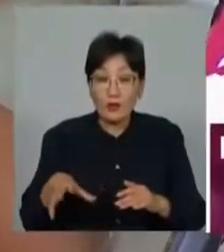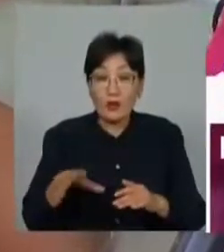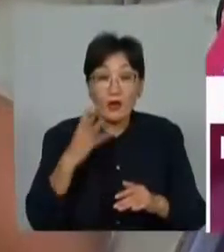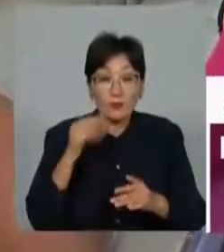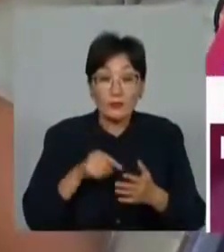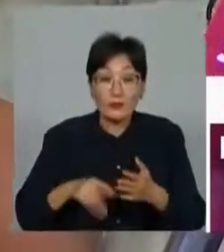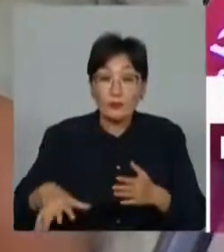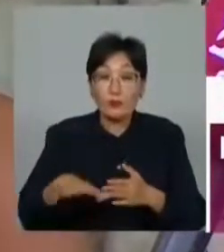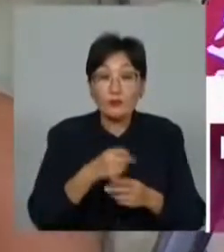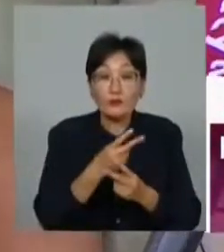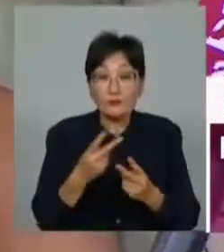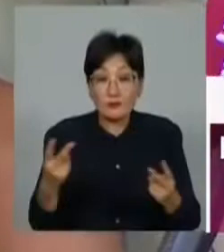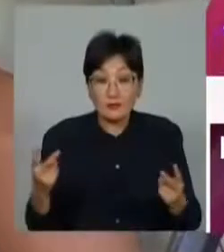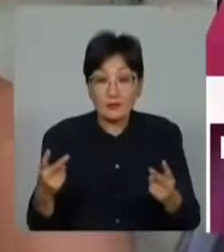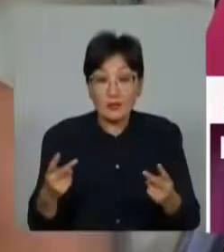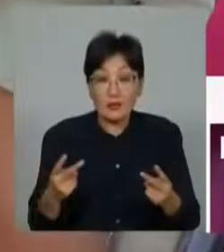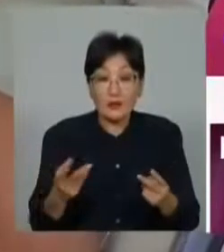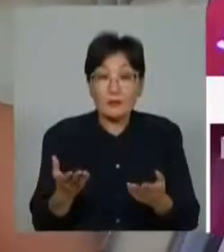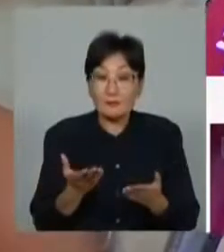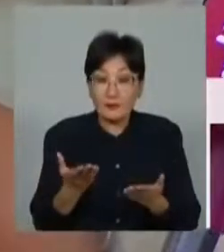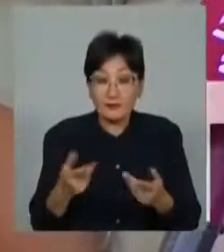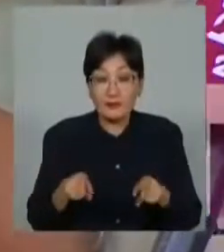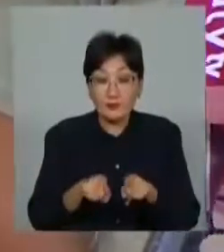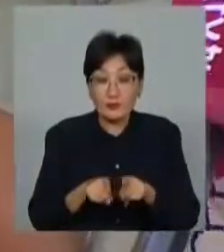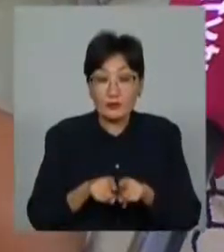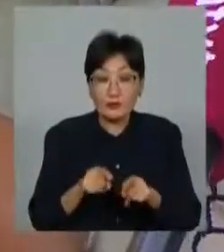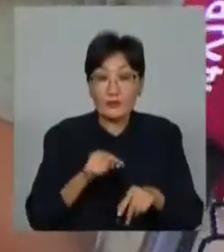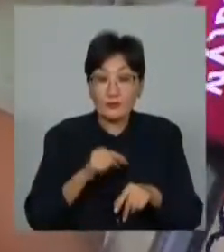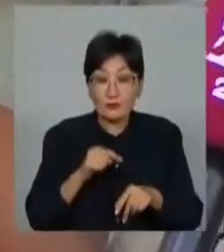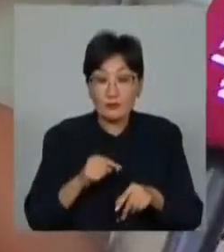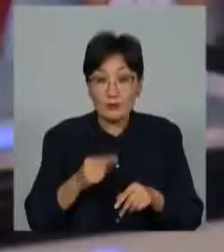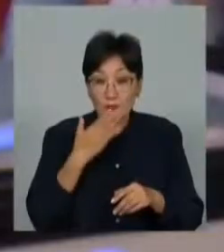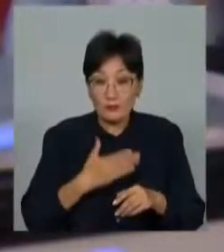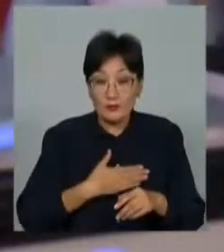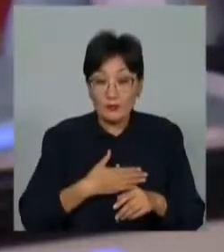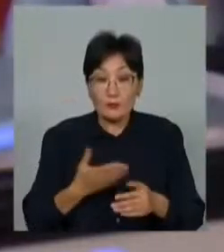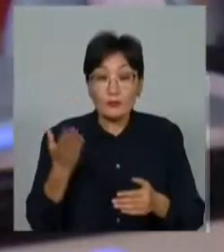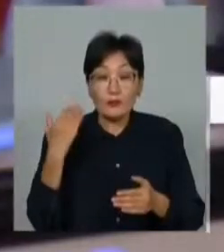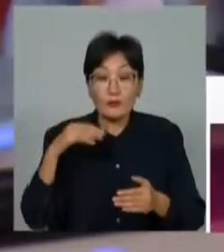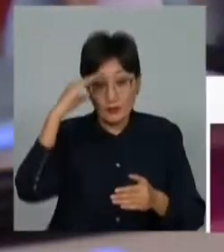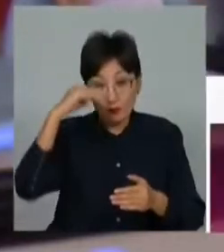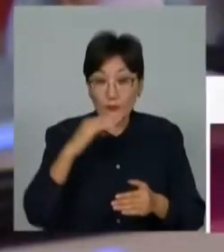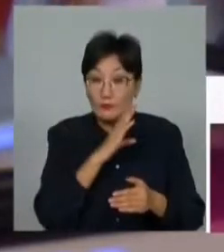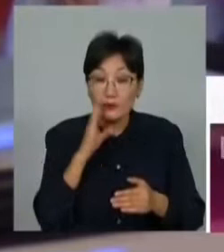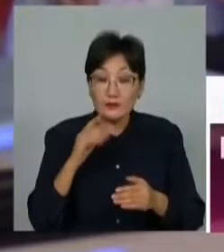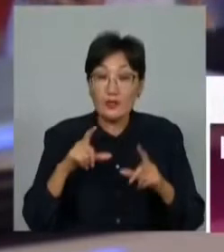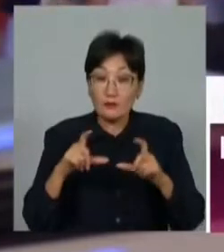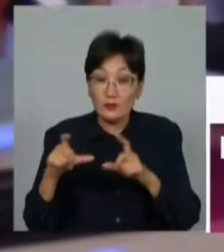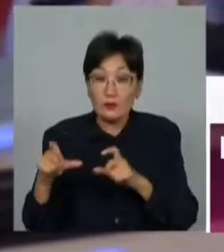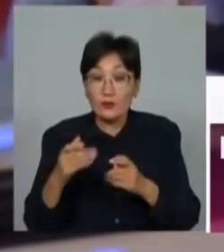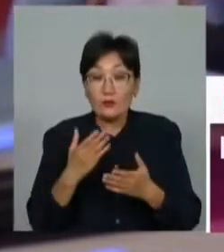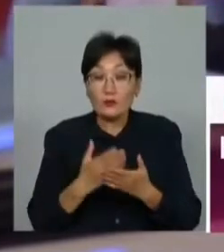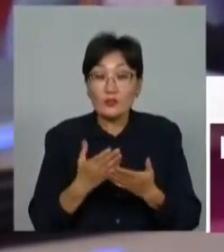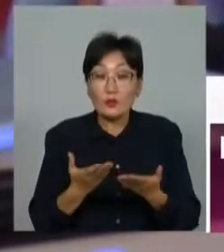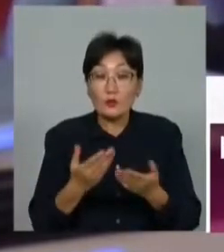көргенде айтады ғой, алақандағыдай деп, тура сондай, біз жақсы көреміз. Біз бұрында кезінде ата-анамыздың суретінен көрсет, көркем жері осы